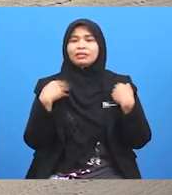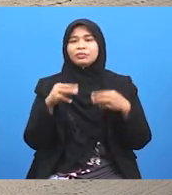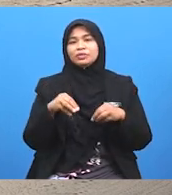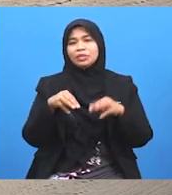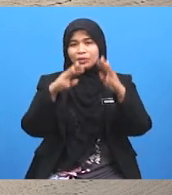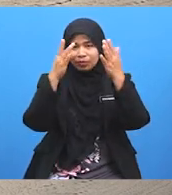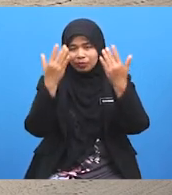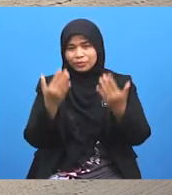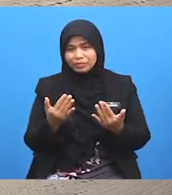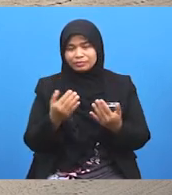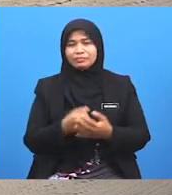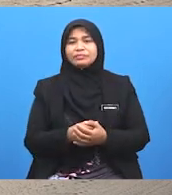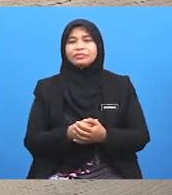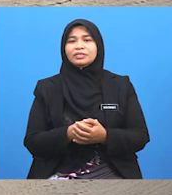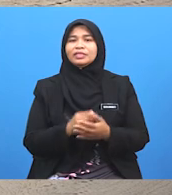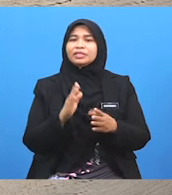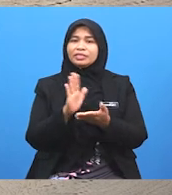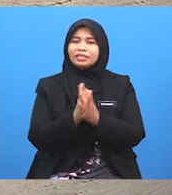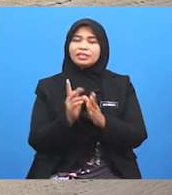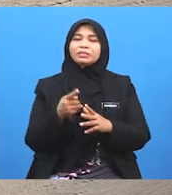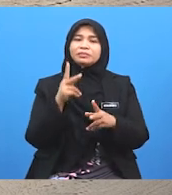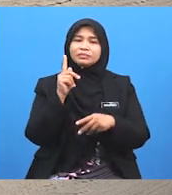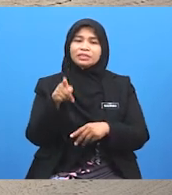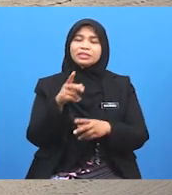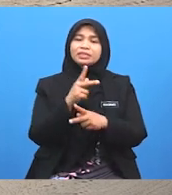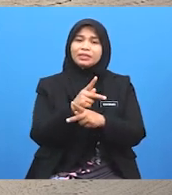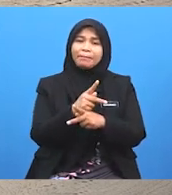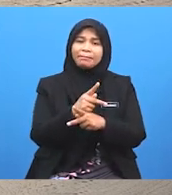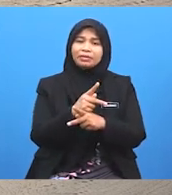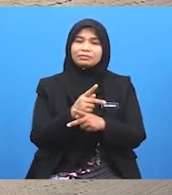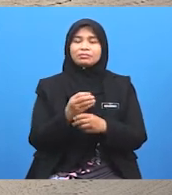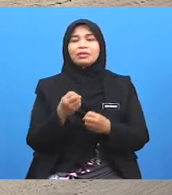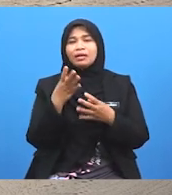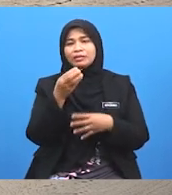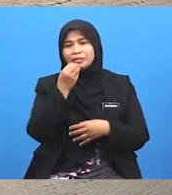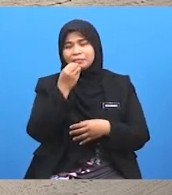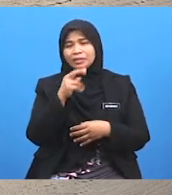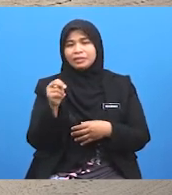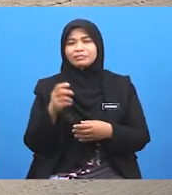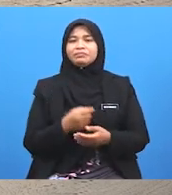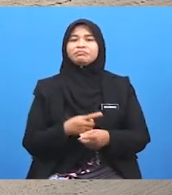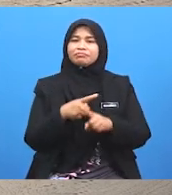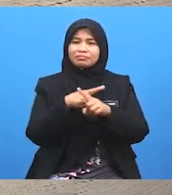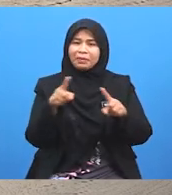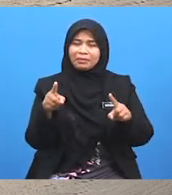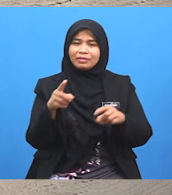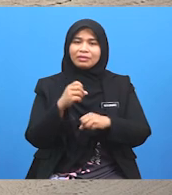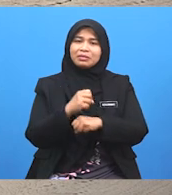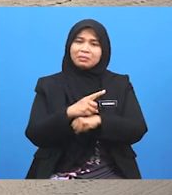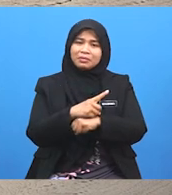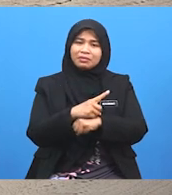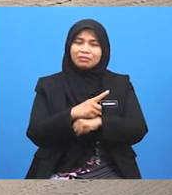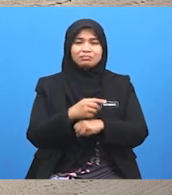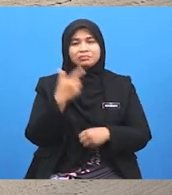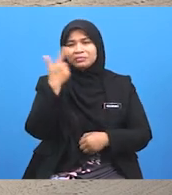kita perlu menyimpan banyak bekalan, kata semut. Tetapi, belalang